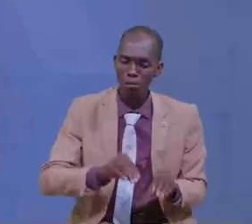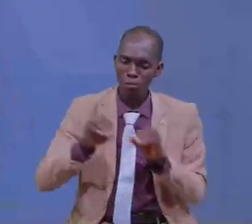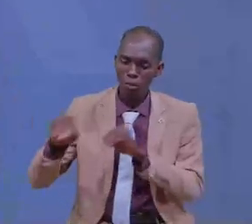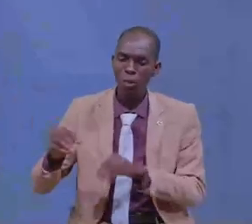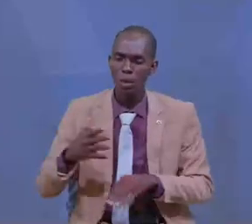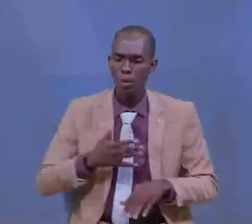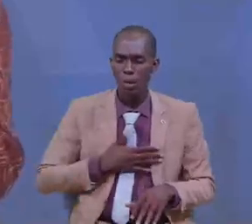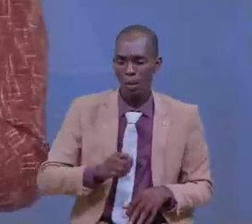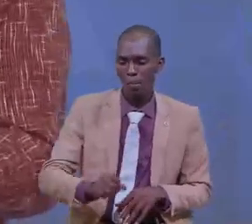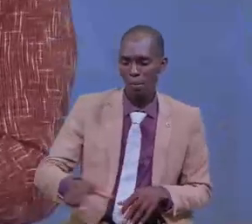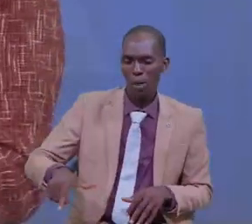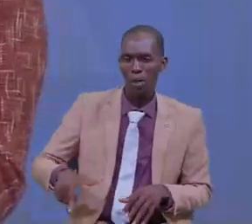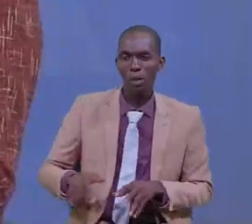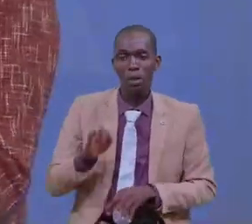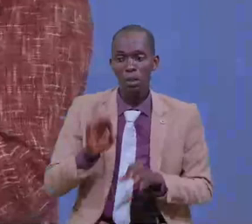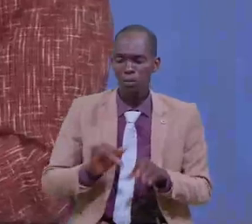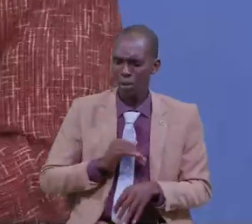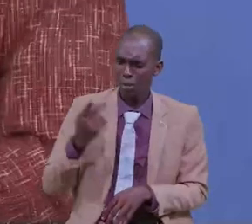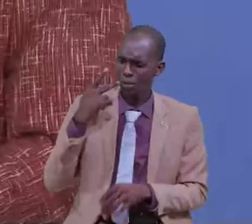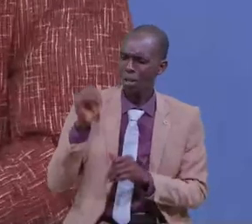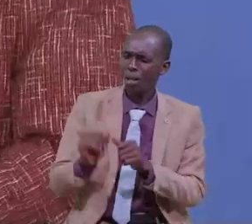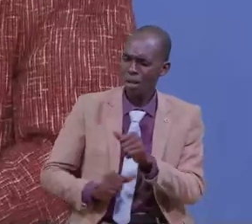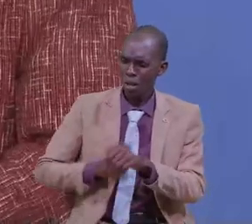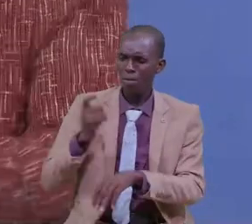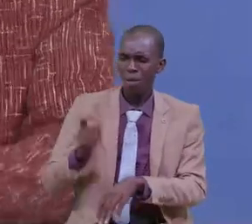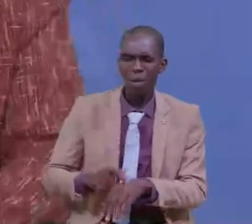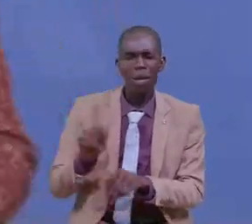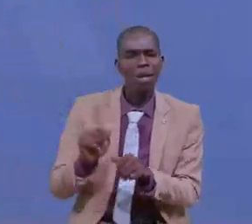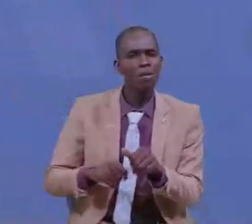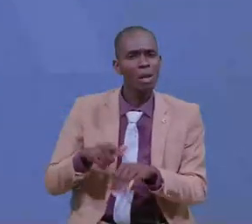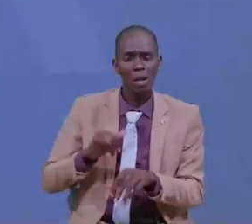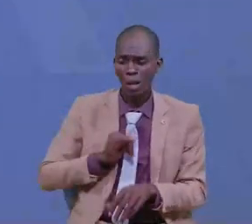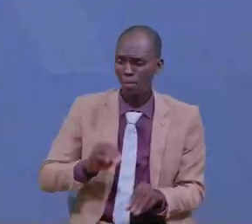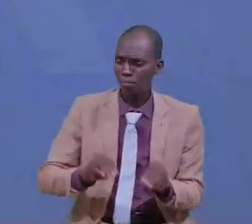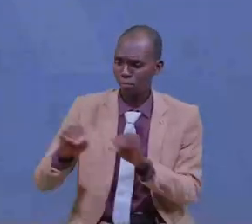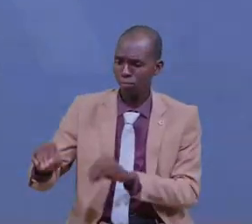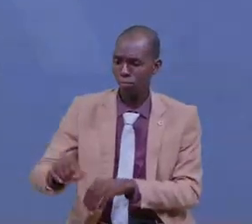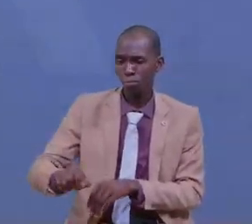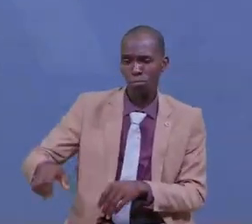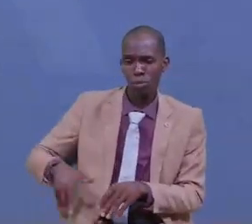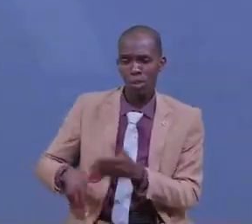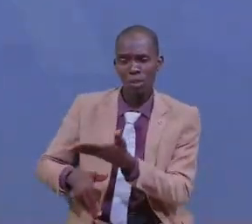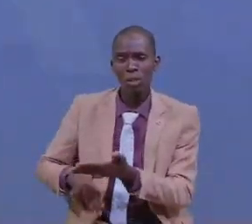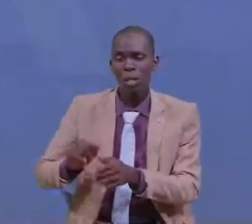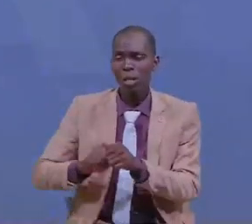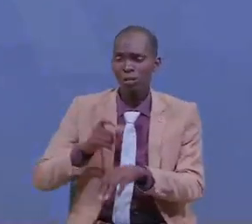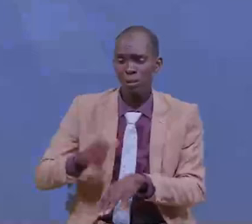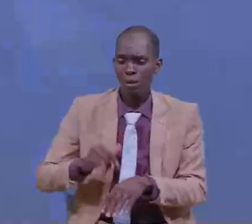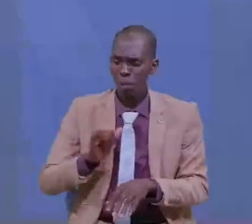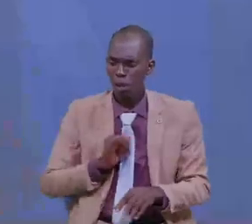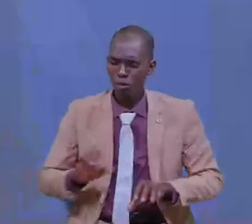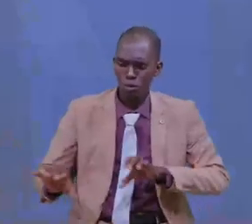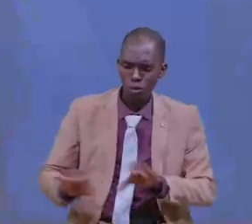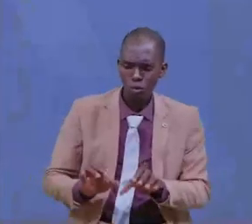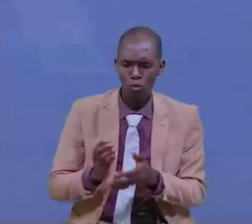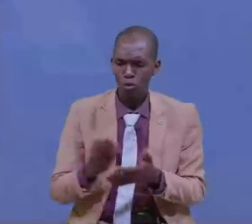semences. Si je vois que chaque fois, toute la semence que je planifie, les efforts que